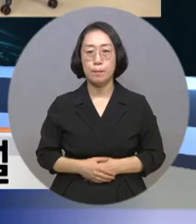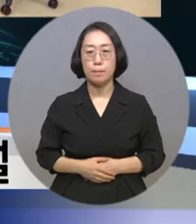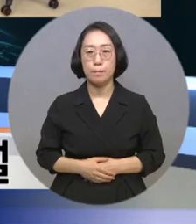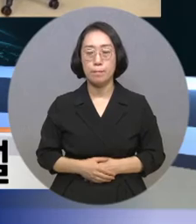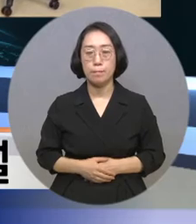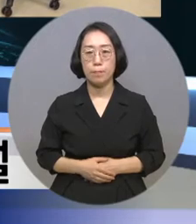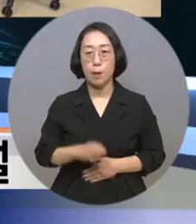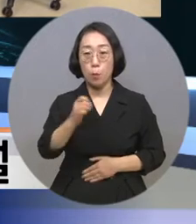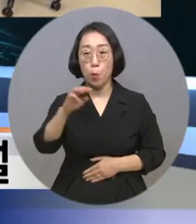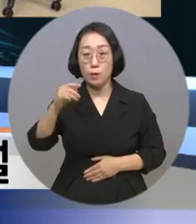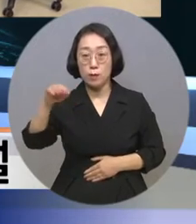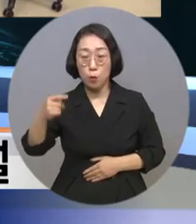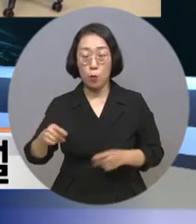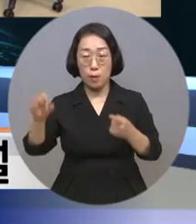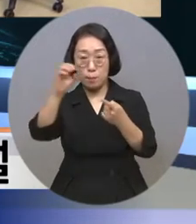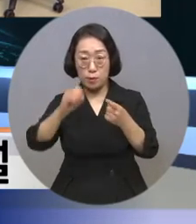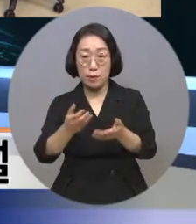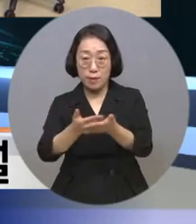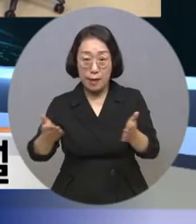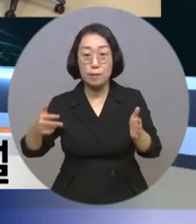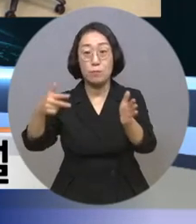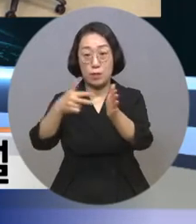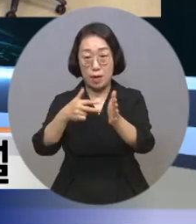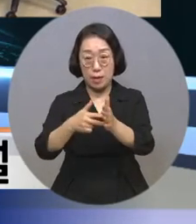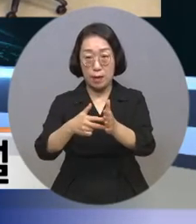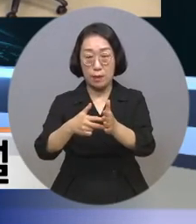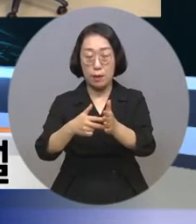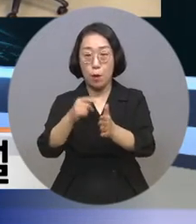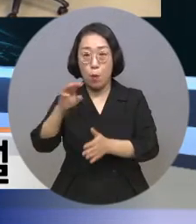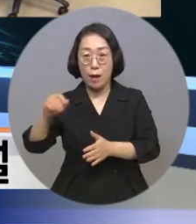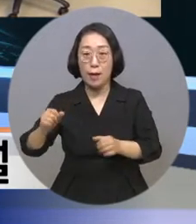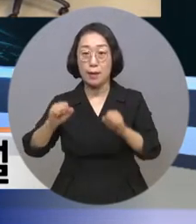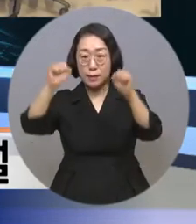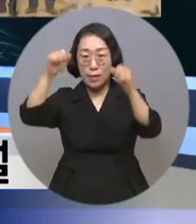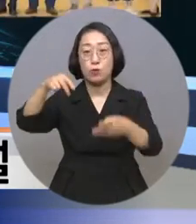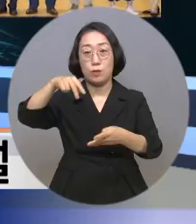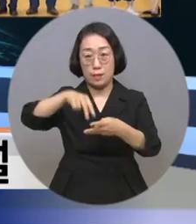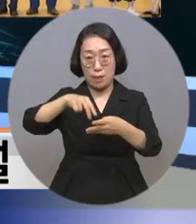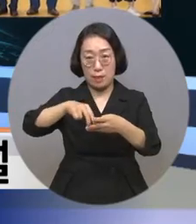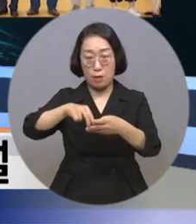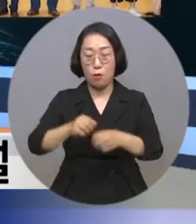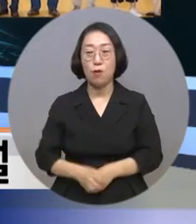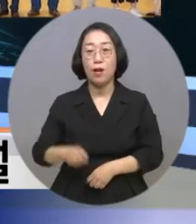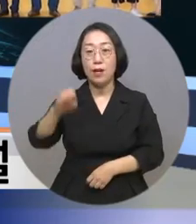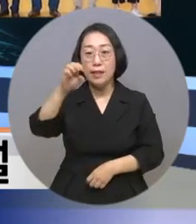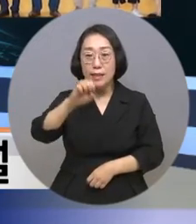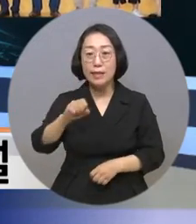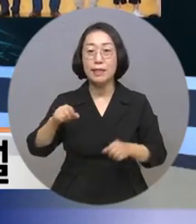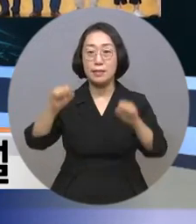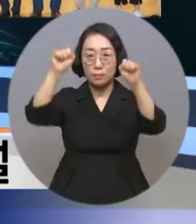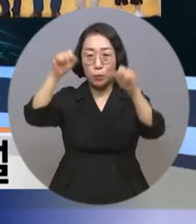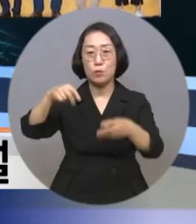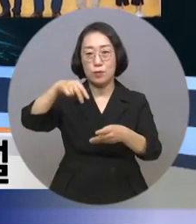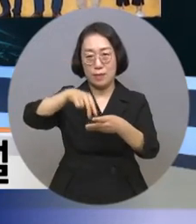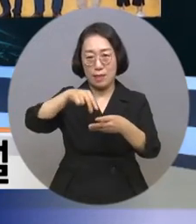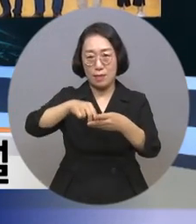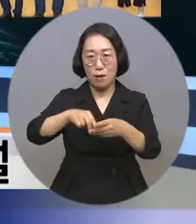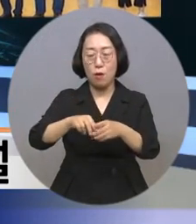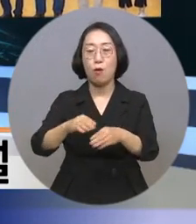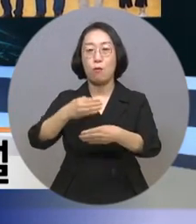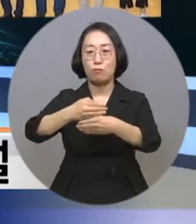포스코 1% 나눔재단 의 광양 국민체육센터 에 장애인이 스포츠 센터의 문을 열었습니다